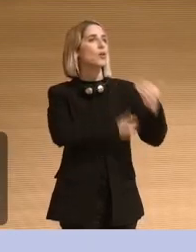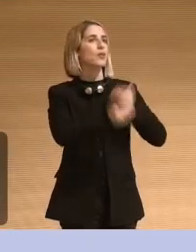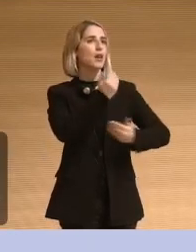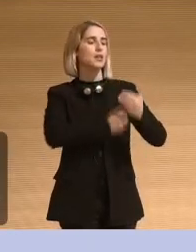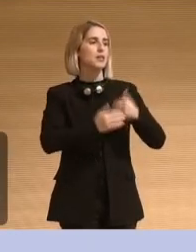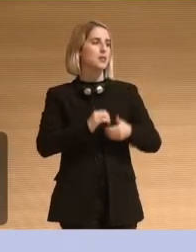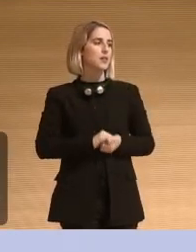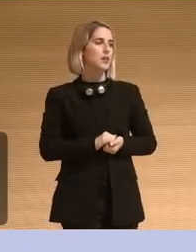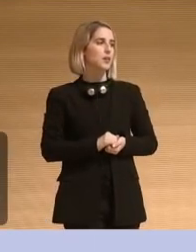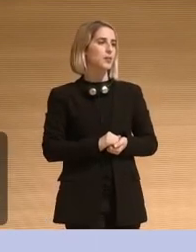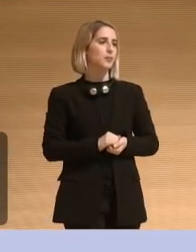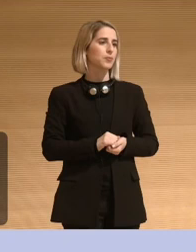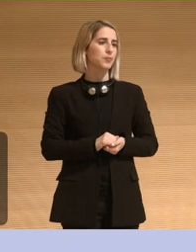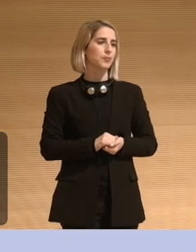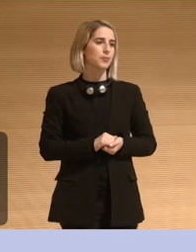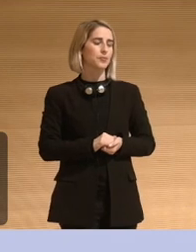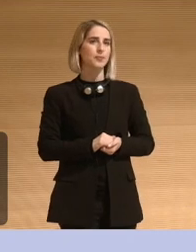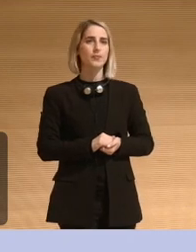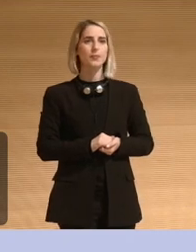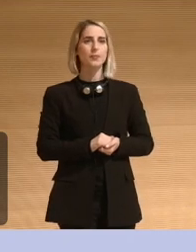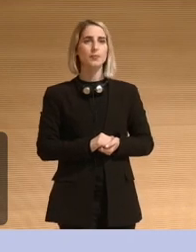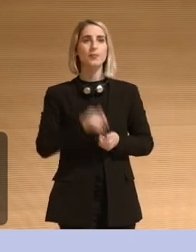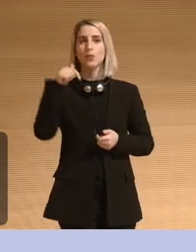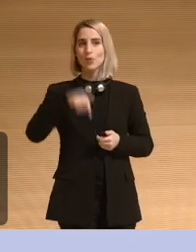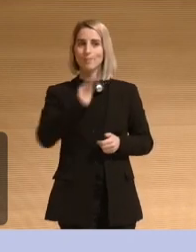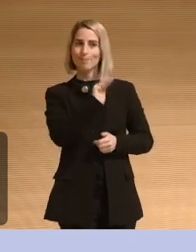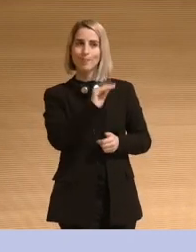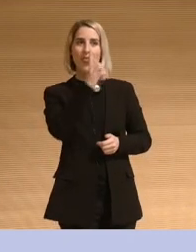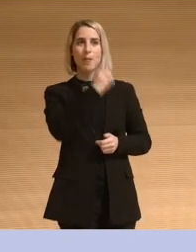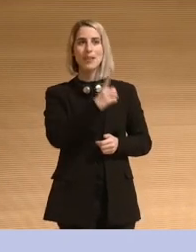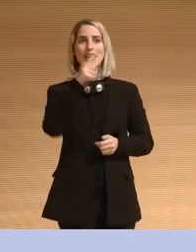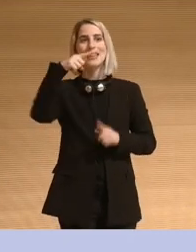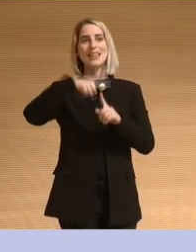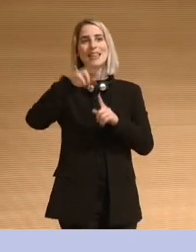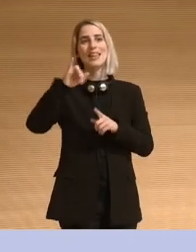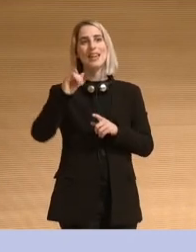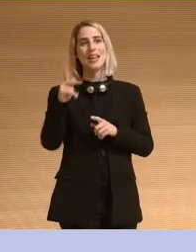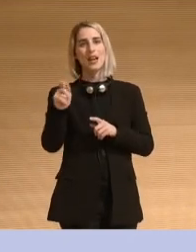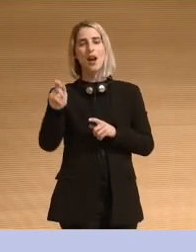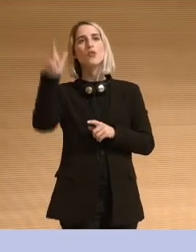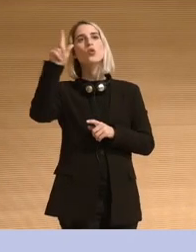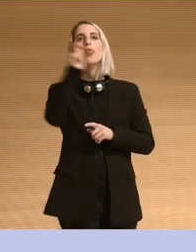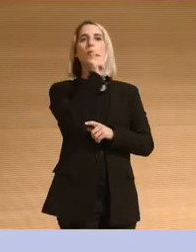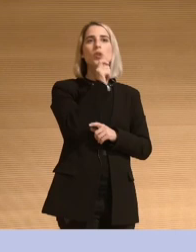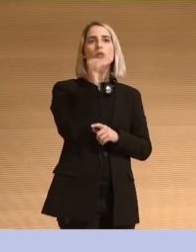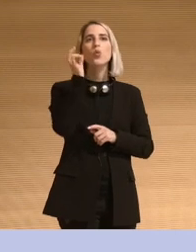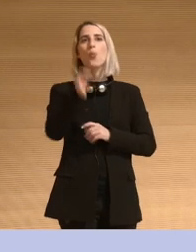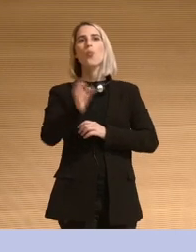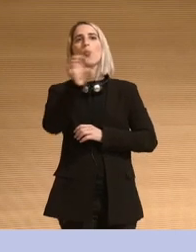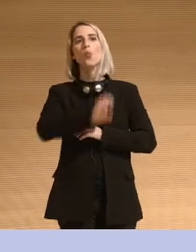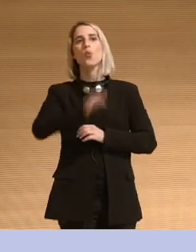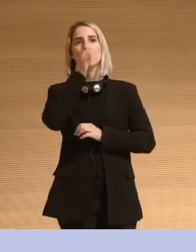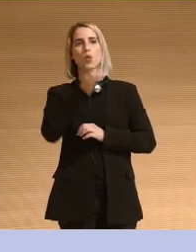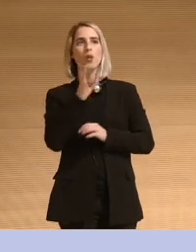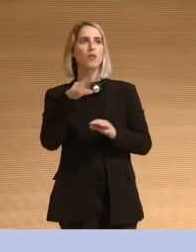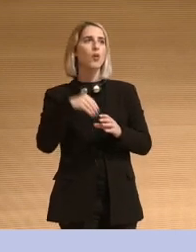Ευχαριστούμε πολύ την κυρία Μούλου και να καλέσουμε στο βήμα τον κύριο Δημήτρη Τρίκα, δημοσιογράφο και μουσιολόγο, ο οποίος είναι πολυπράγμων